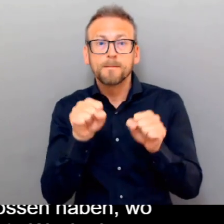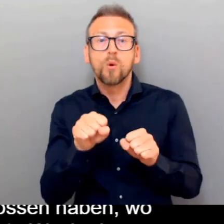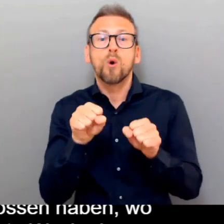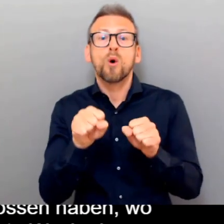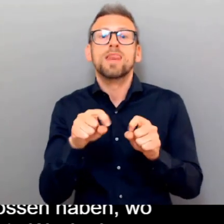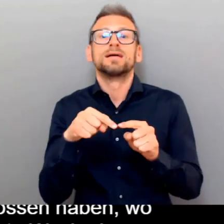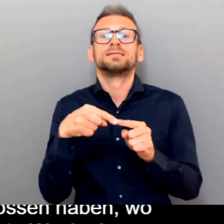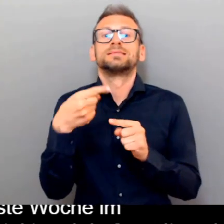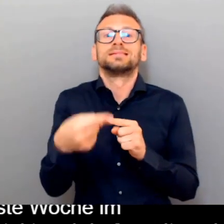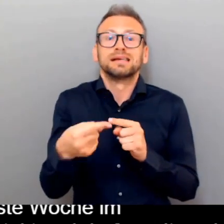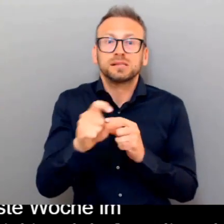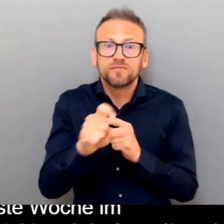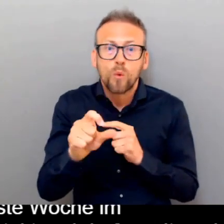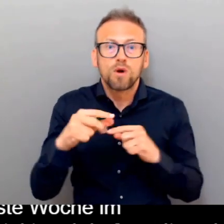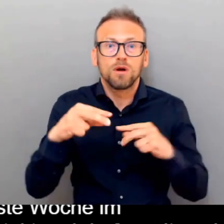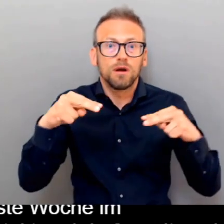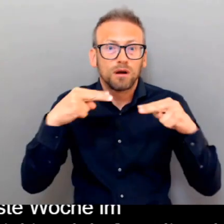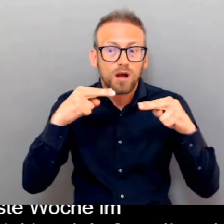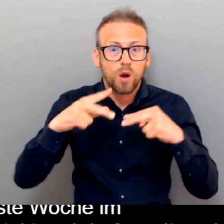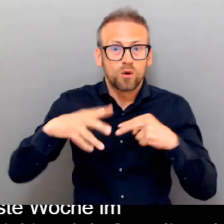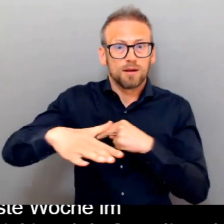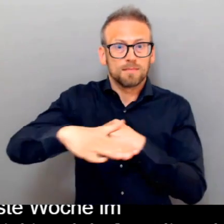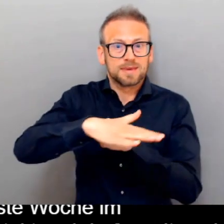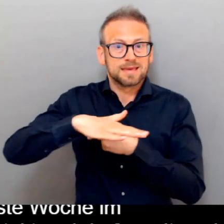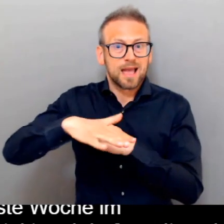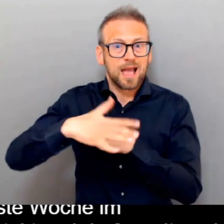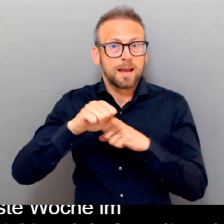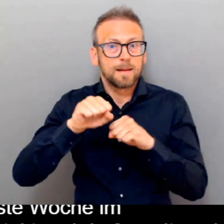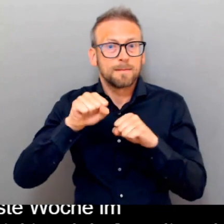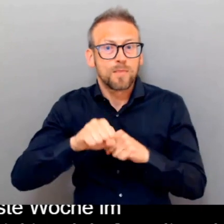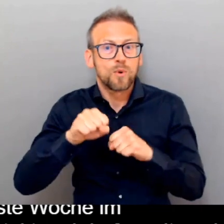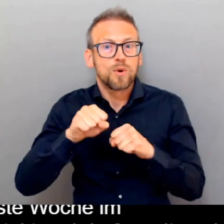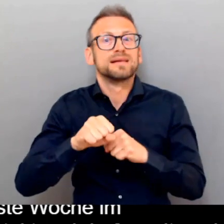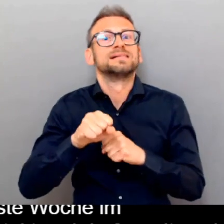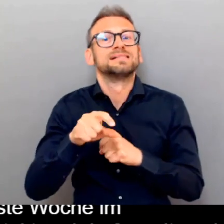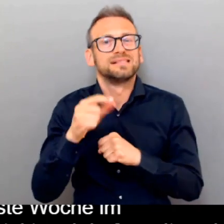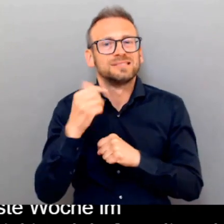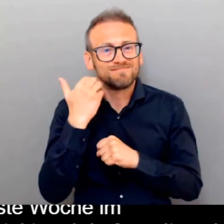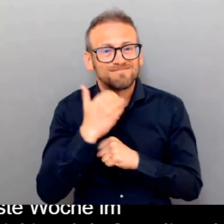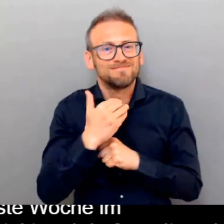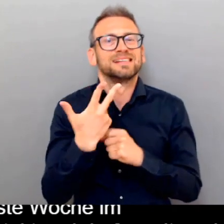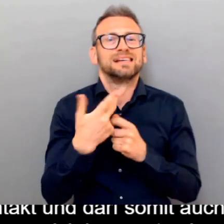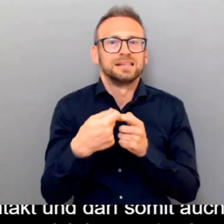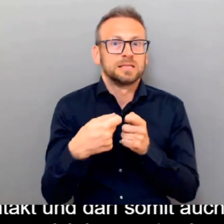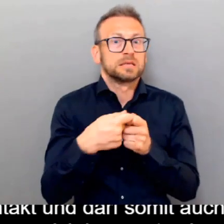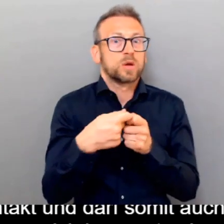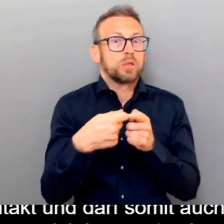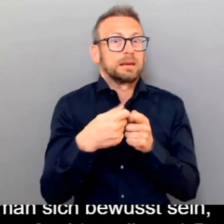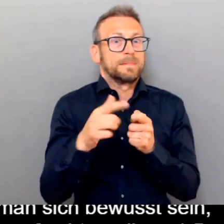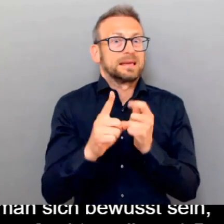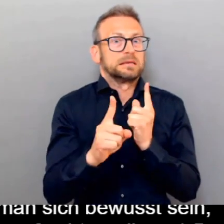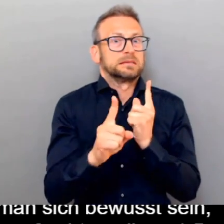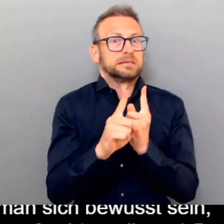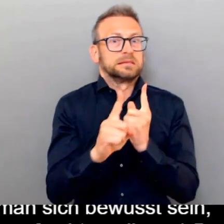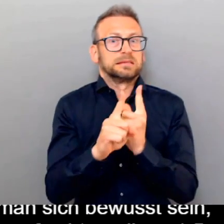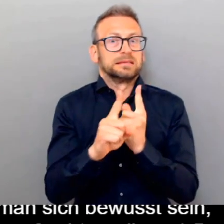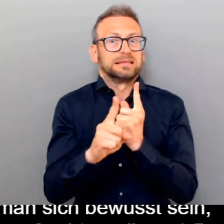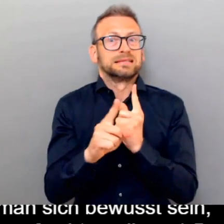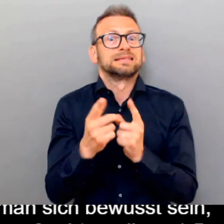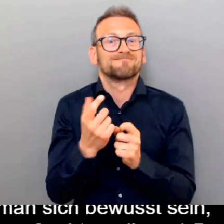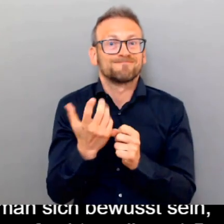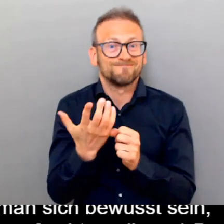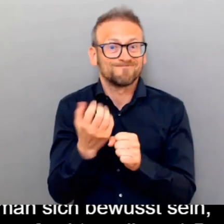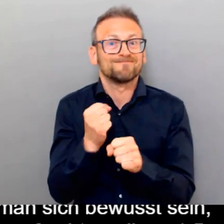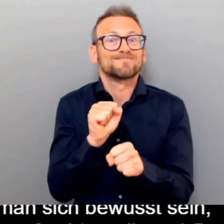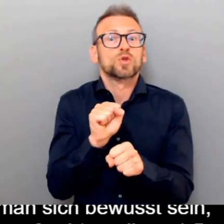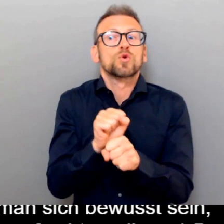darauf achten, dieses 1,5 Meter Abstand zu halten und wo das nicht möglich ist, eben eine Mund-Nasen